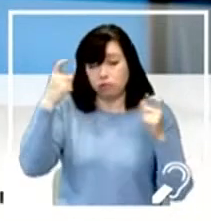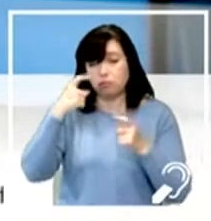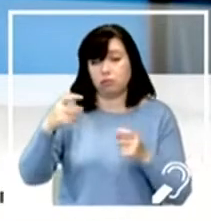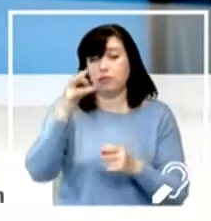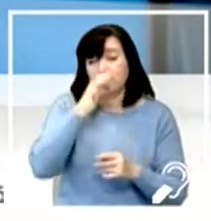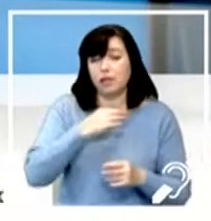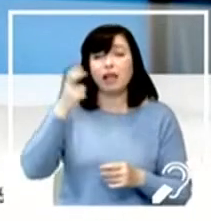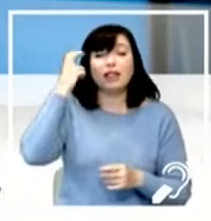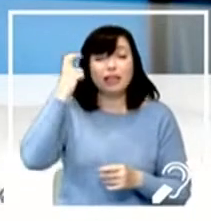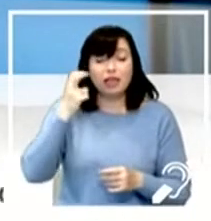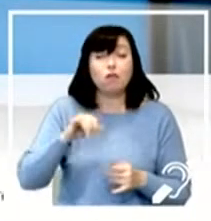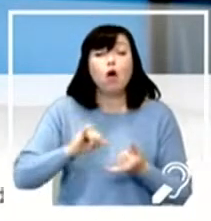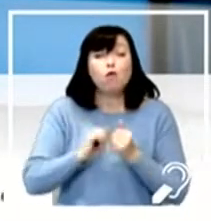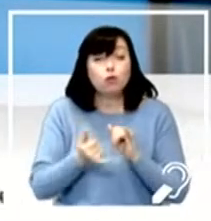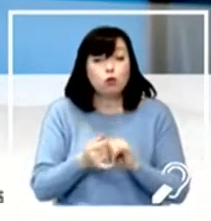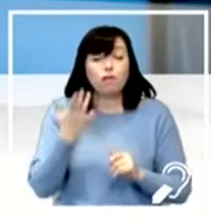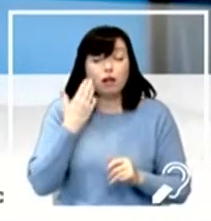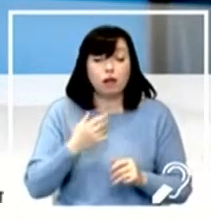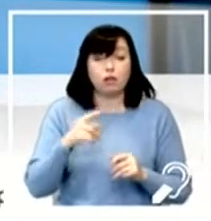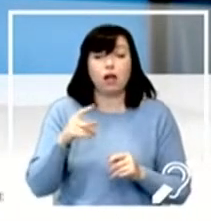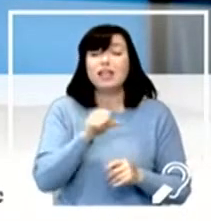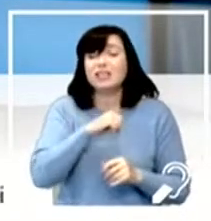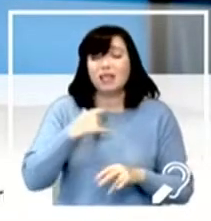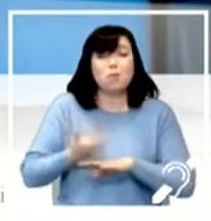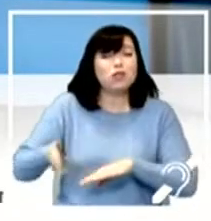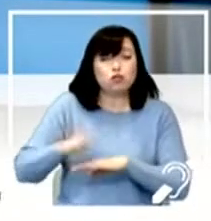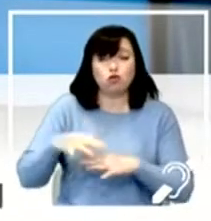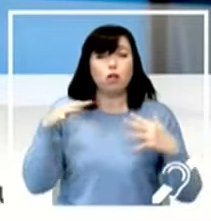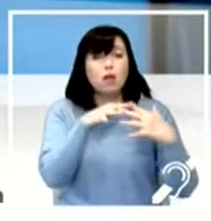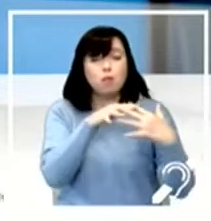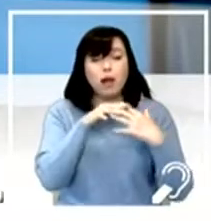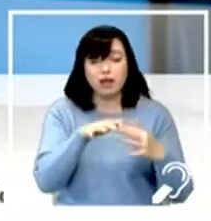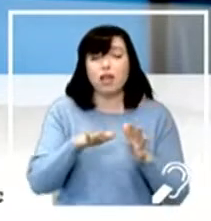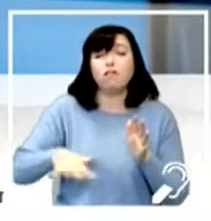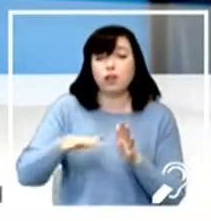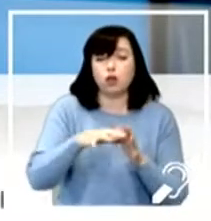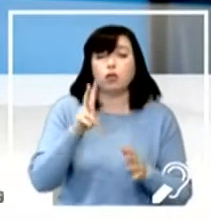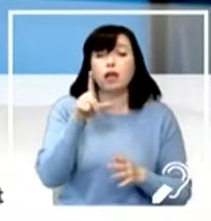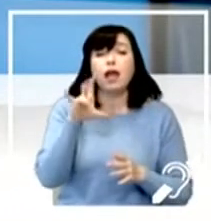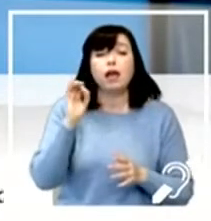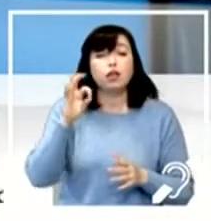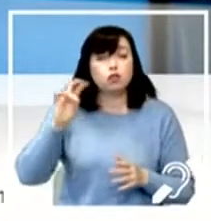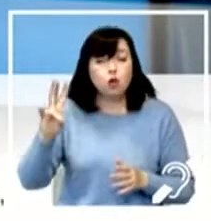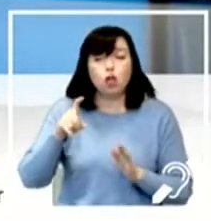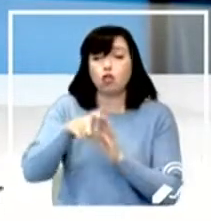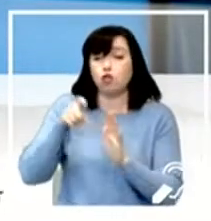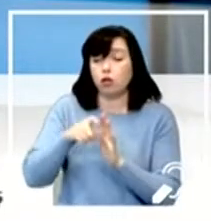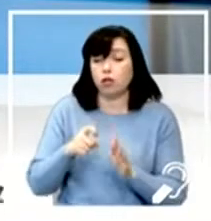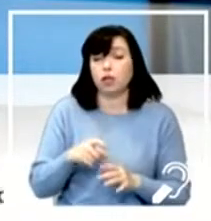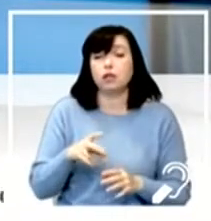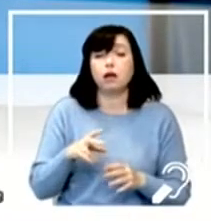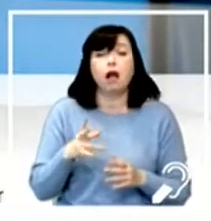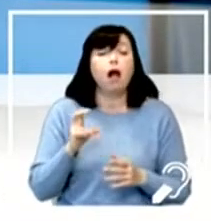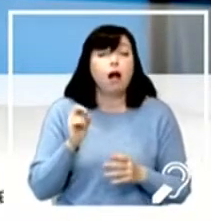de la Kiev în condițiile în care cele mai grele lupte din aceste zile se duc în regiunile Kherson și Donetsk. Cât despre